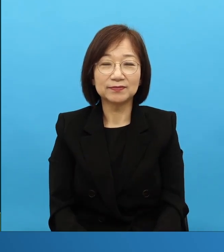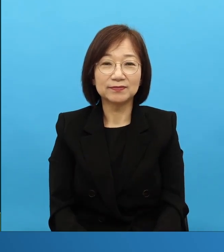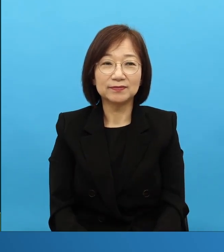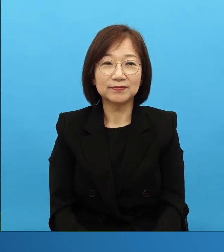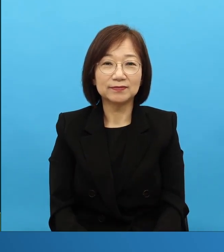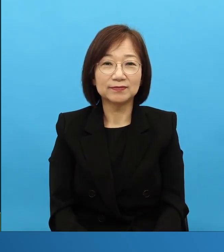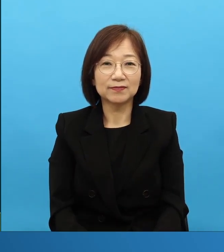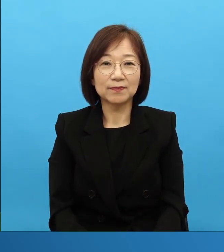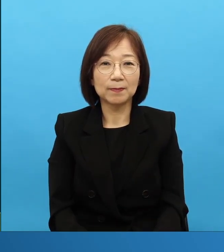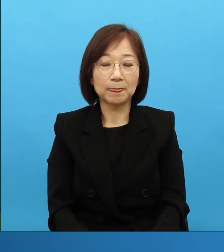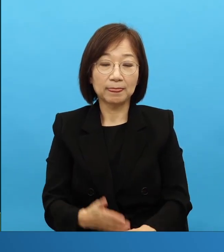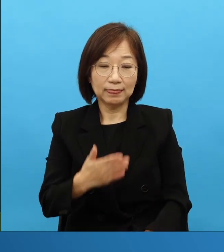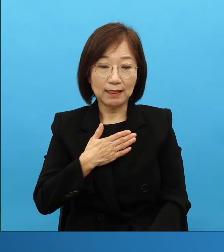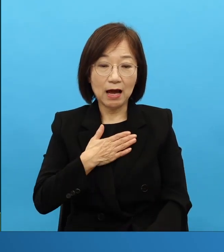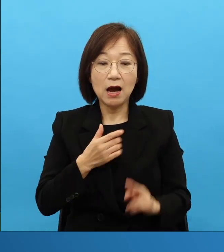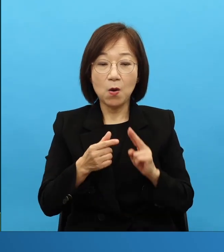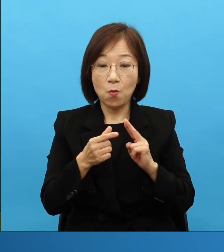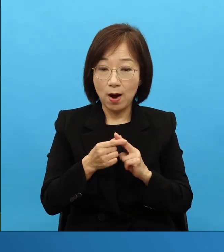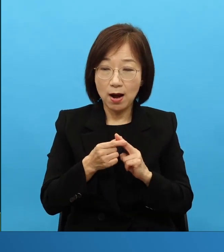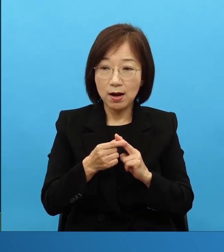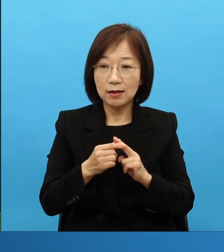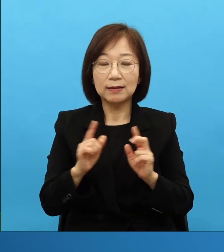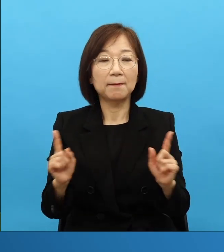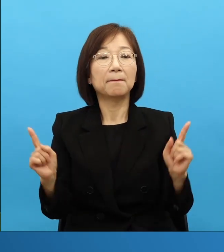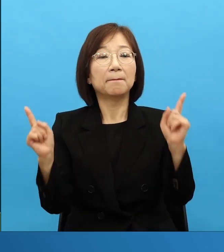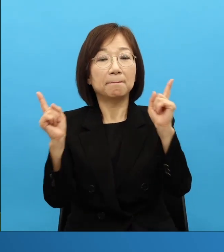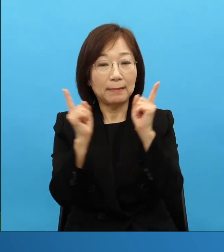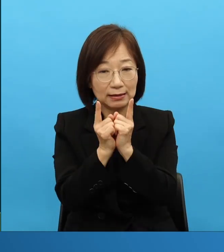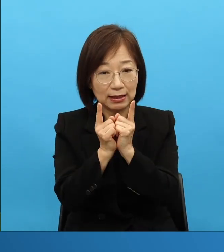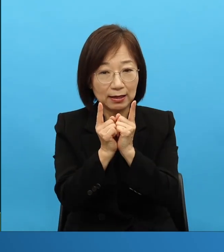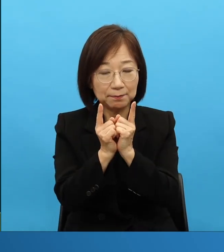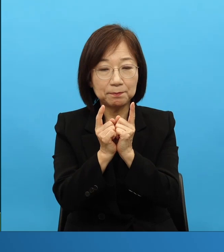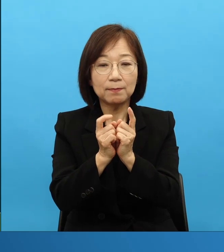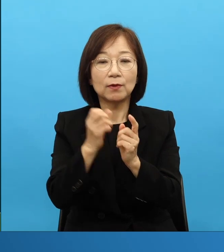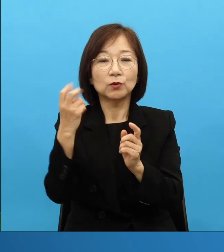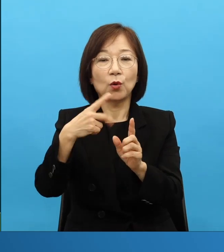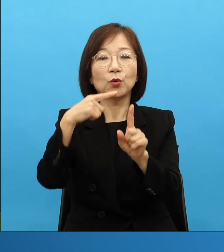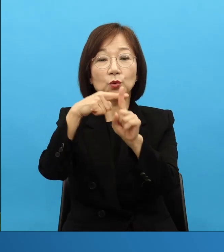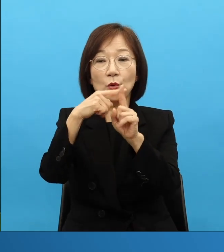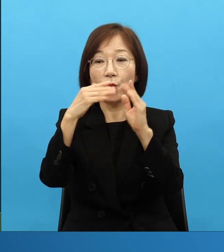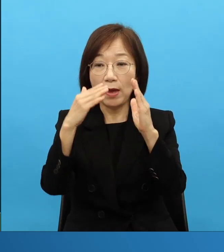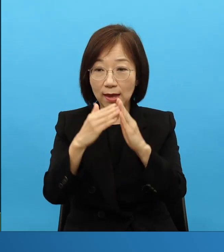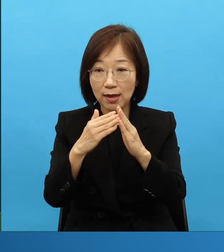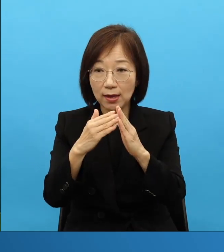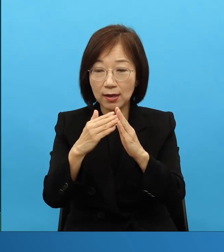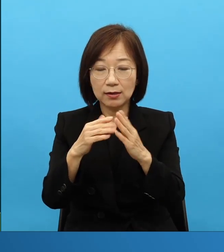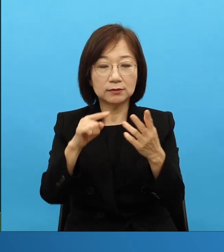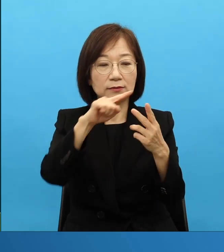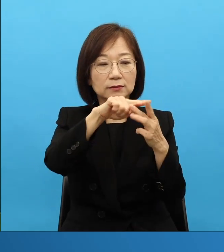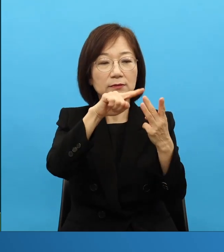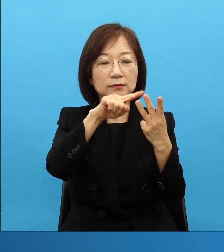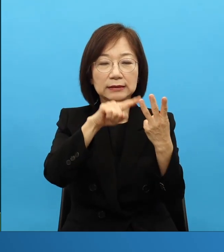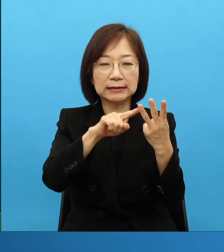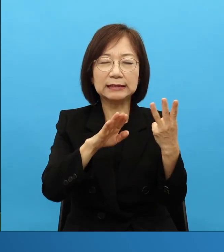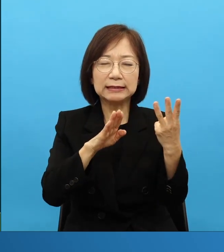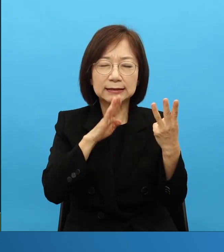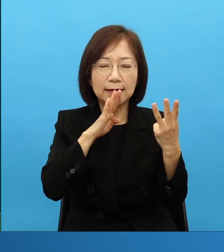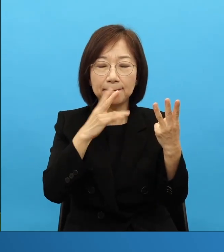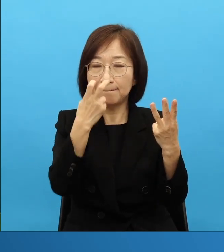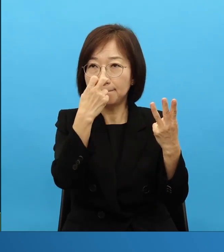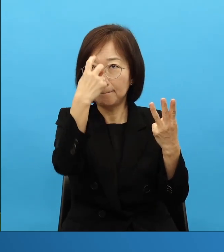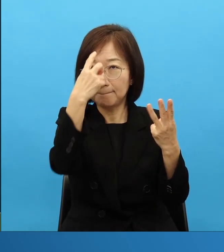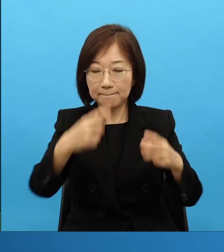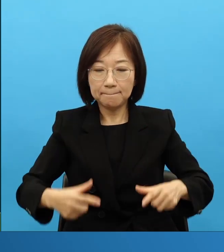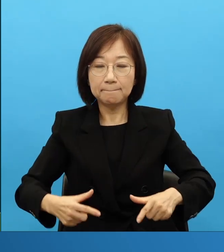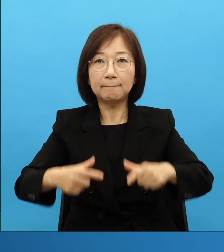나와 만남과 교회에 참된 망대를 만들어야 되겠다. Truly make this your prayer topic. I must raise the 답은 partisan 이겁니다. for